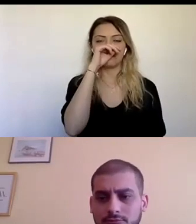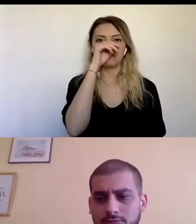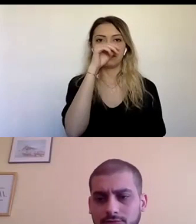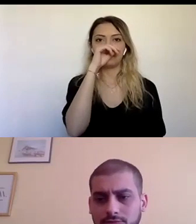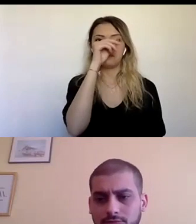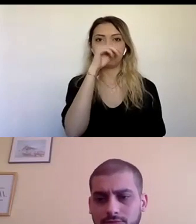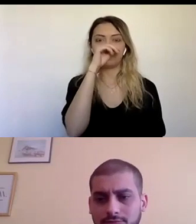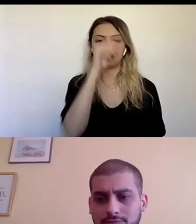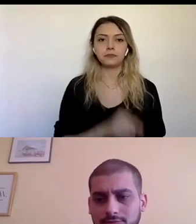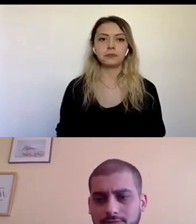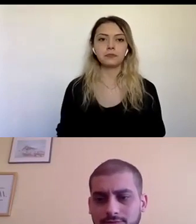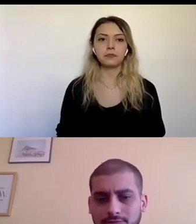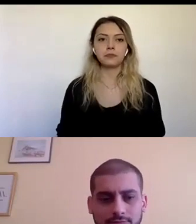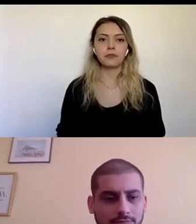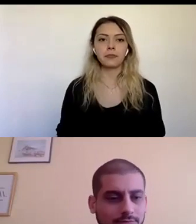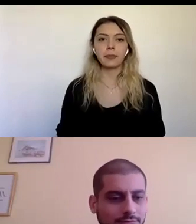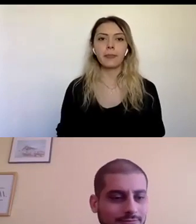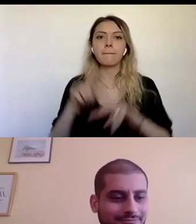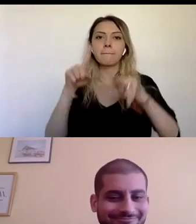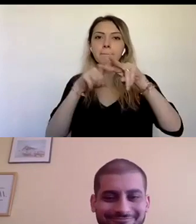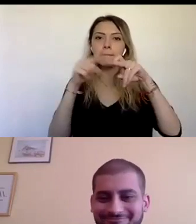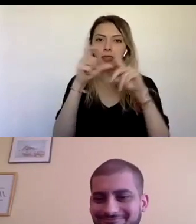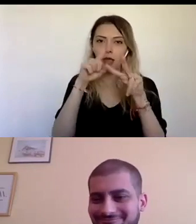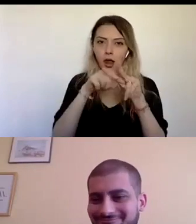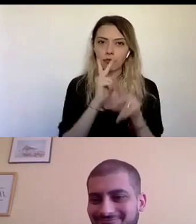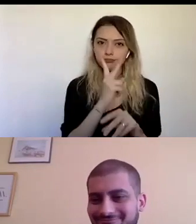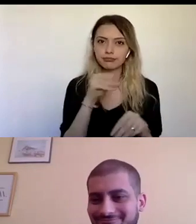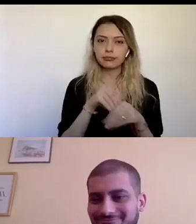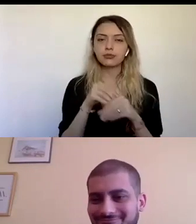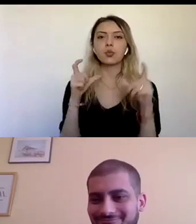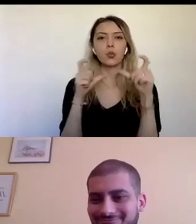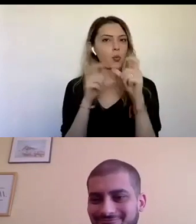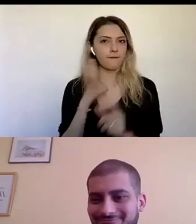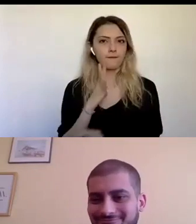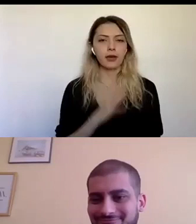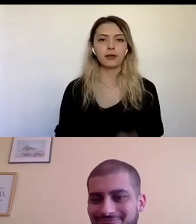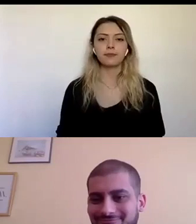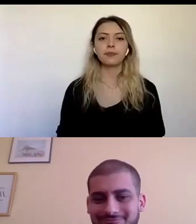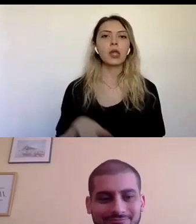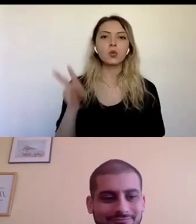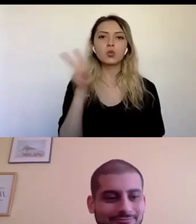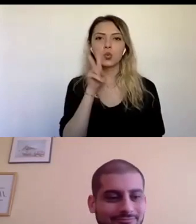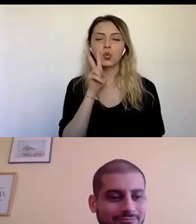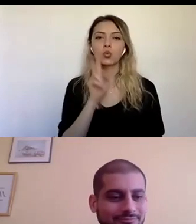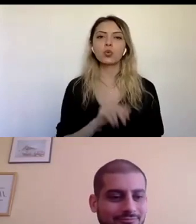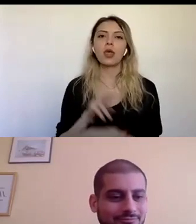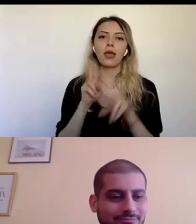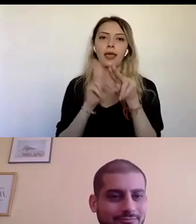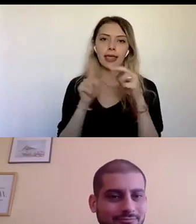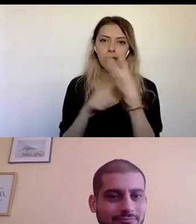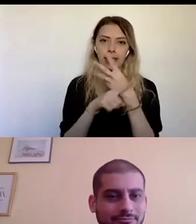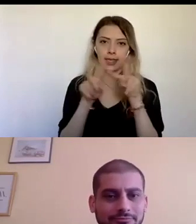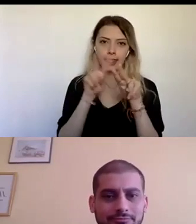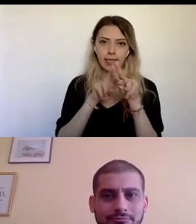Şimdi biraz da Arda'nın sorular var. Bir de Selen Kenan'a bir soru sormuş. Onu da atlamadan